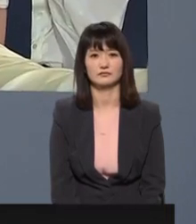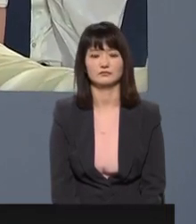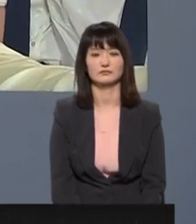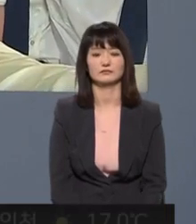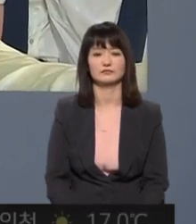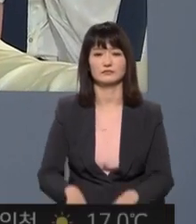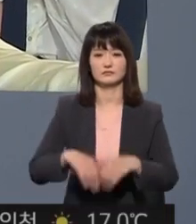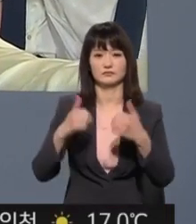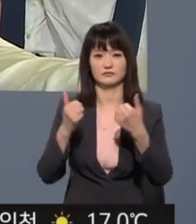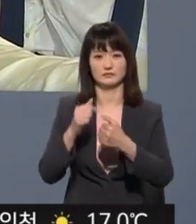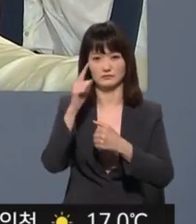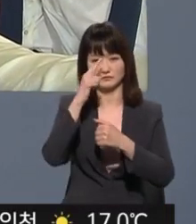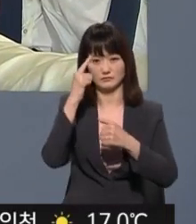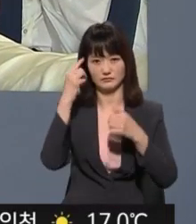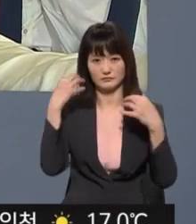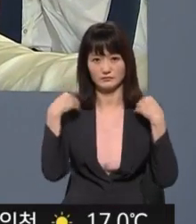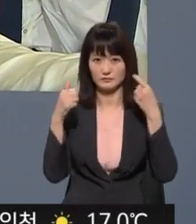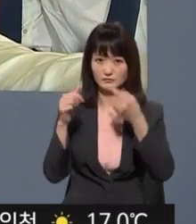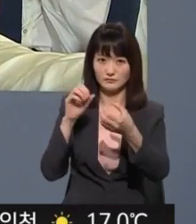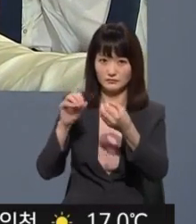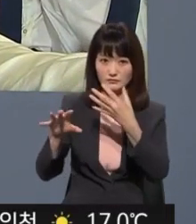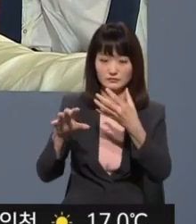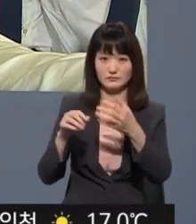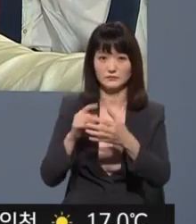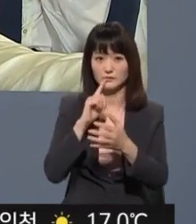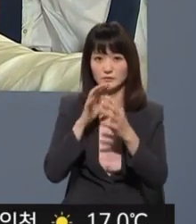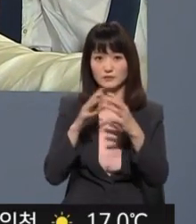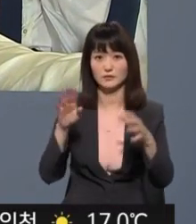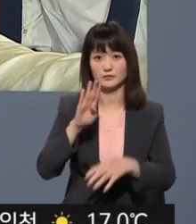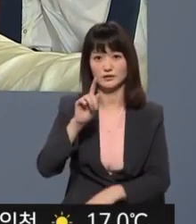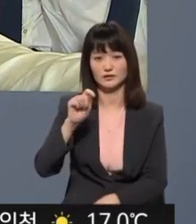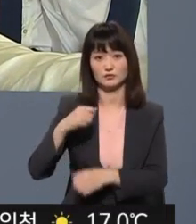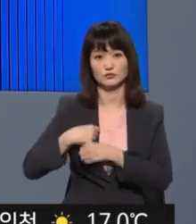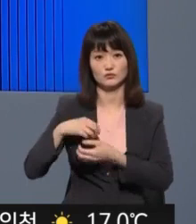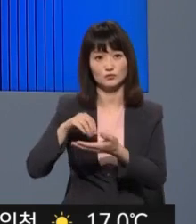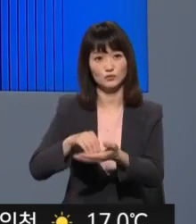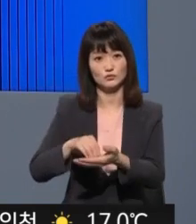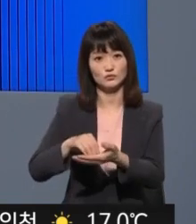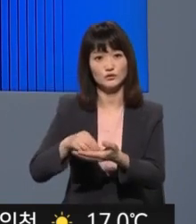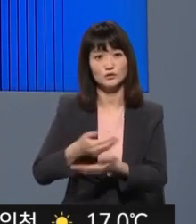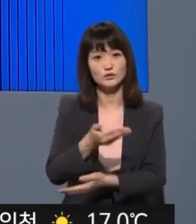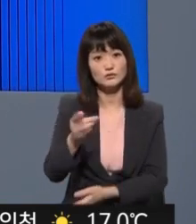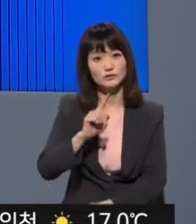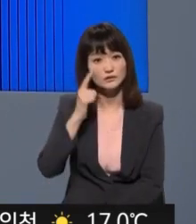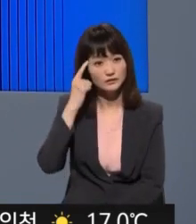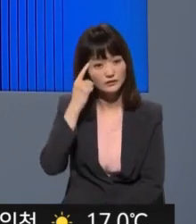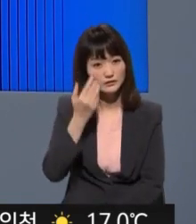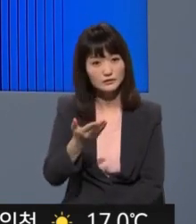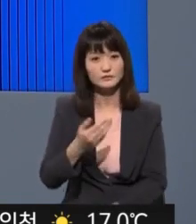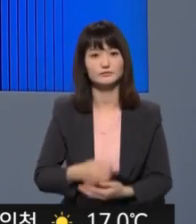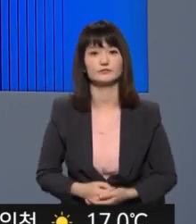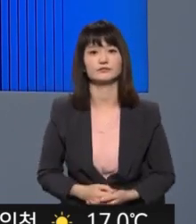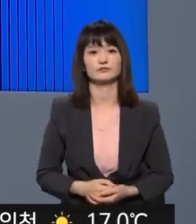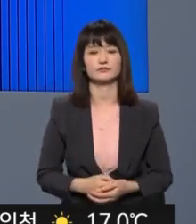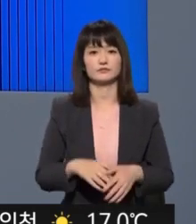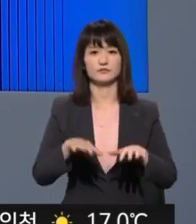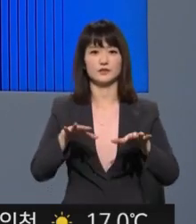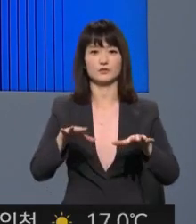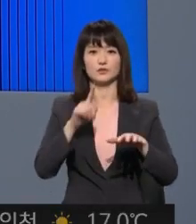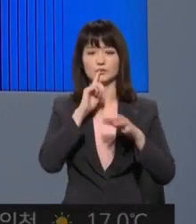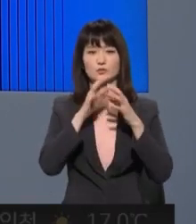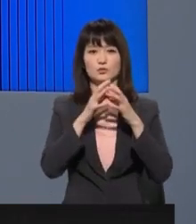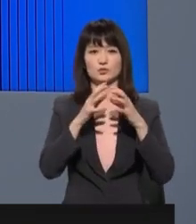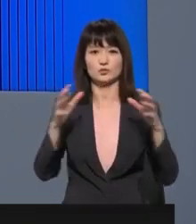국감장을 달군 BTS의 군복무 문제 여러분의 생각은요? 자, 그리고 오늘의 시그널 논란의